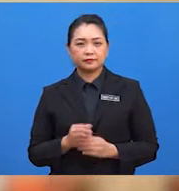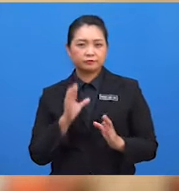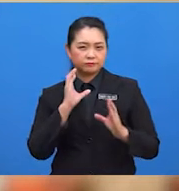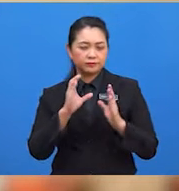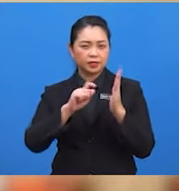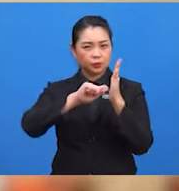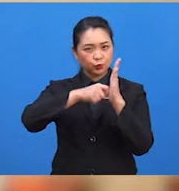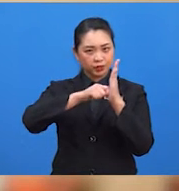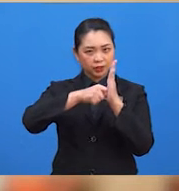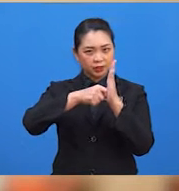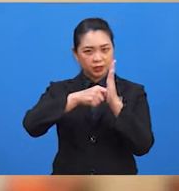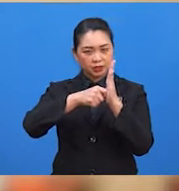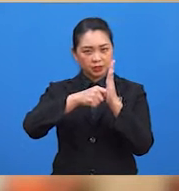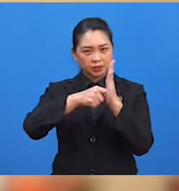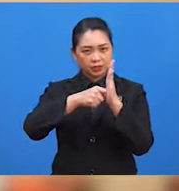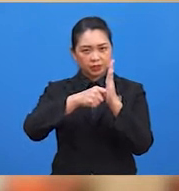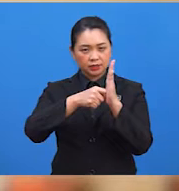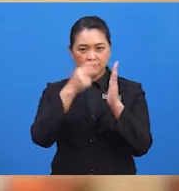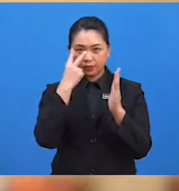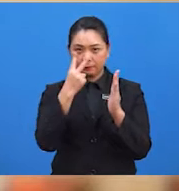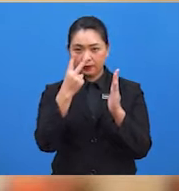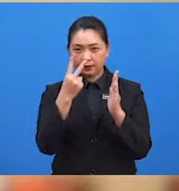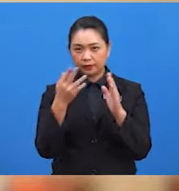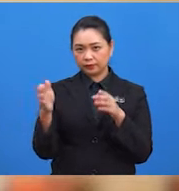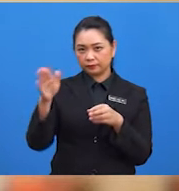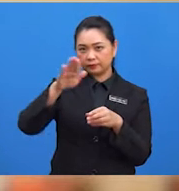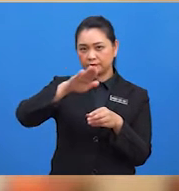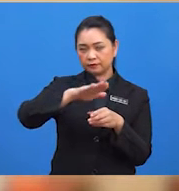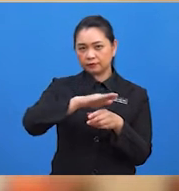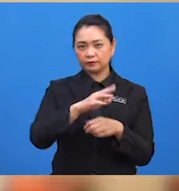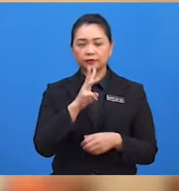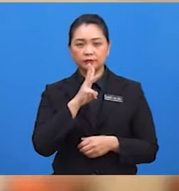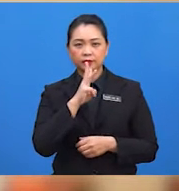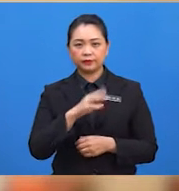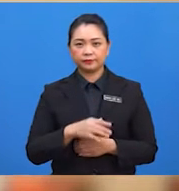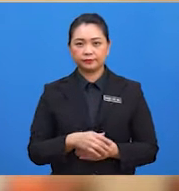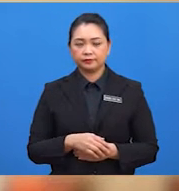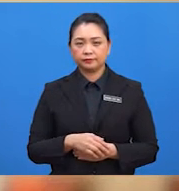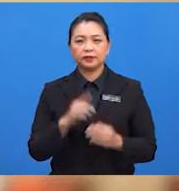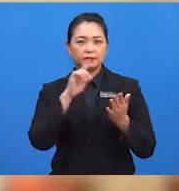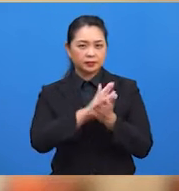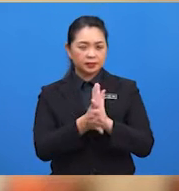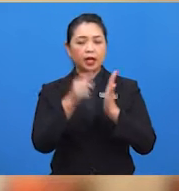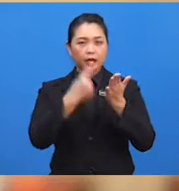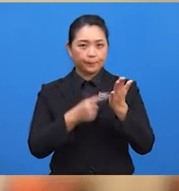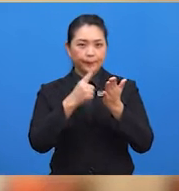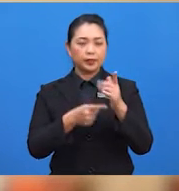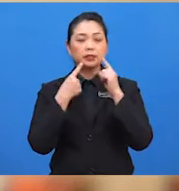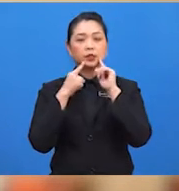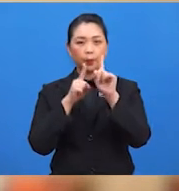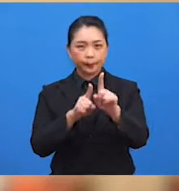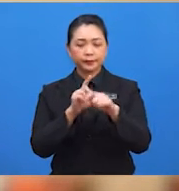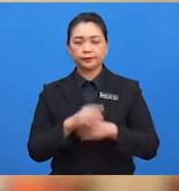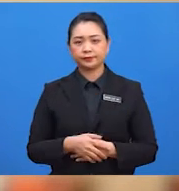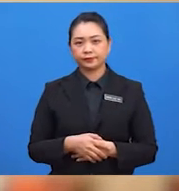soalan ini ialah limpahan air, atau dalam bahasa yang mudahnya, air melimpah. Jadi apakah jawapannya,